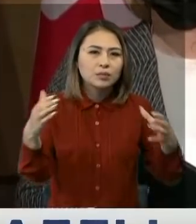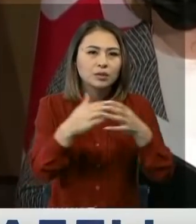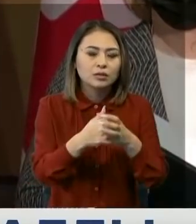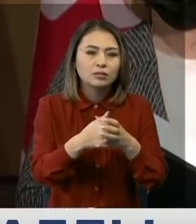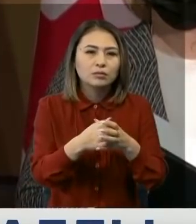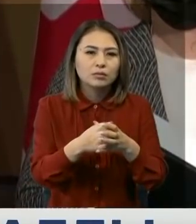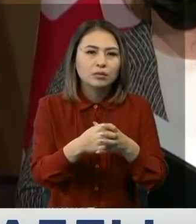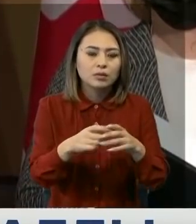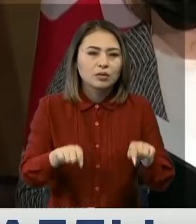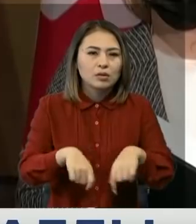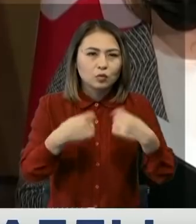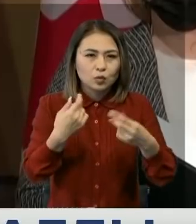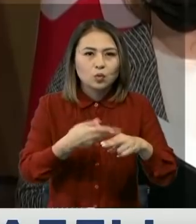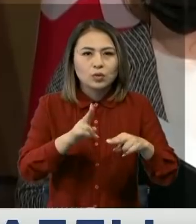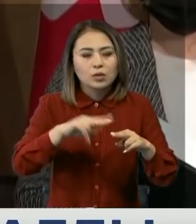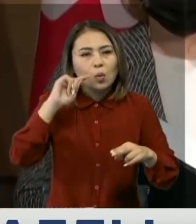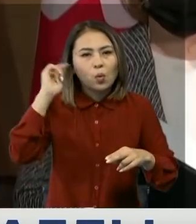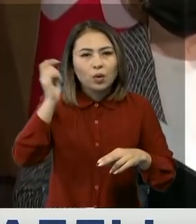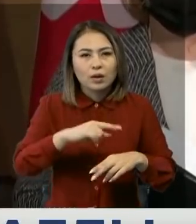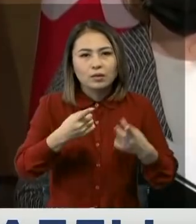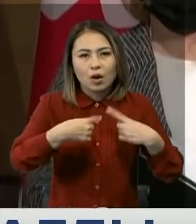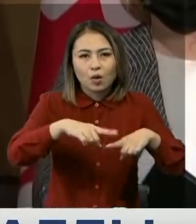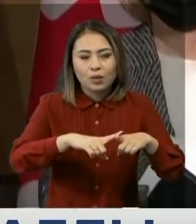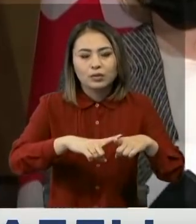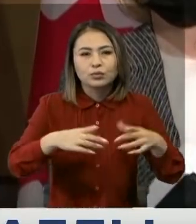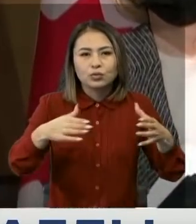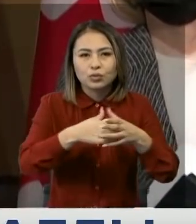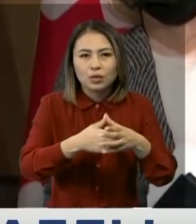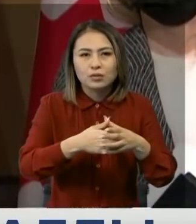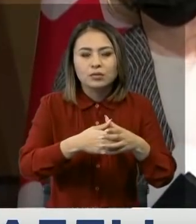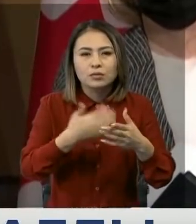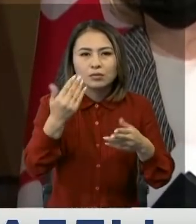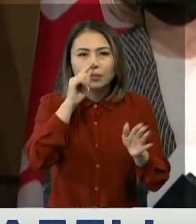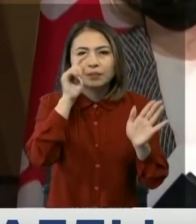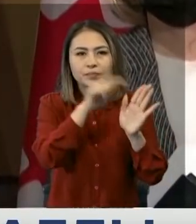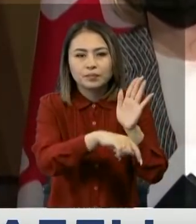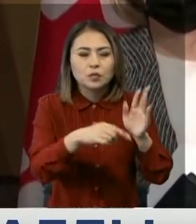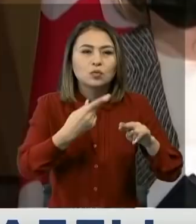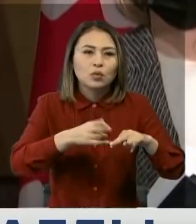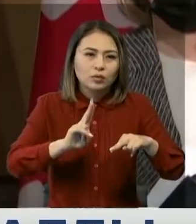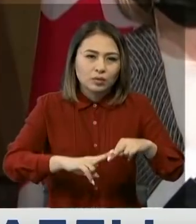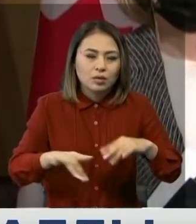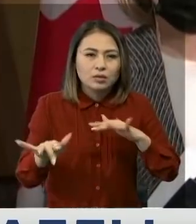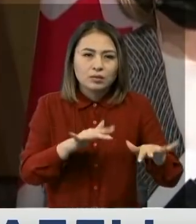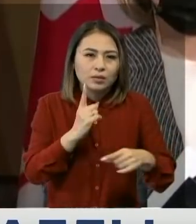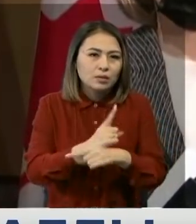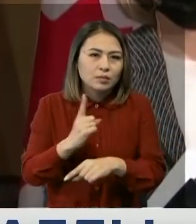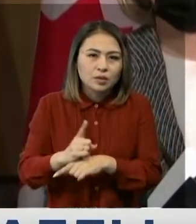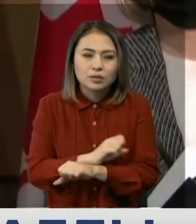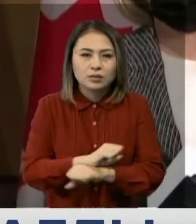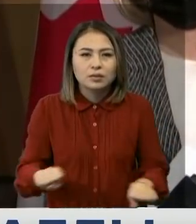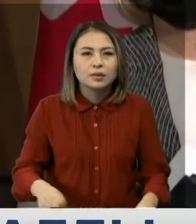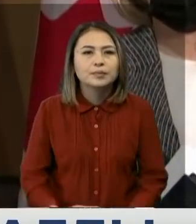ұйымы жарғысын бұзуы және Украинаның аумақтық тұтастығы мен егемендігіне қол соғушылық. Мұндай әрекетке жол беруге